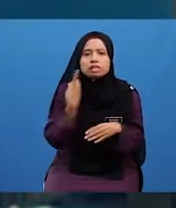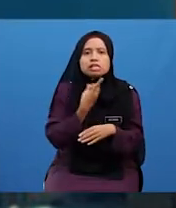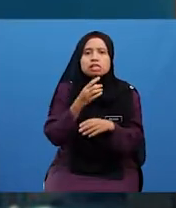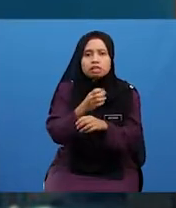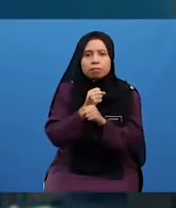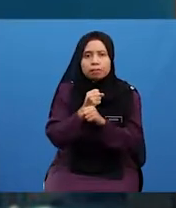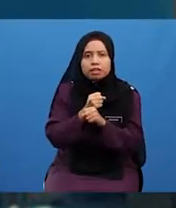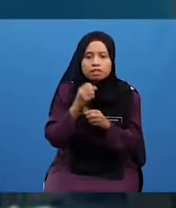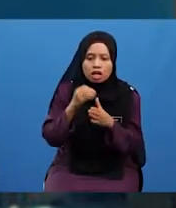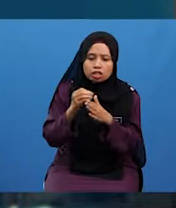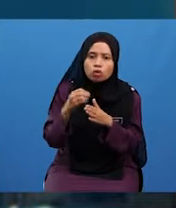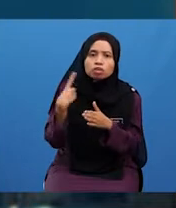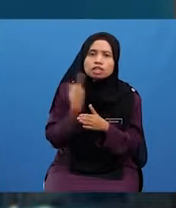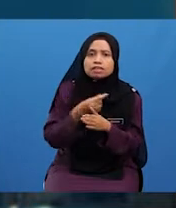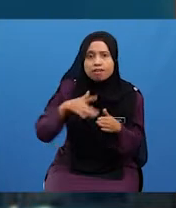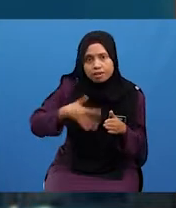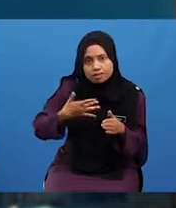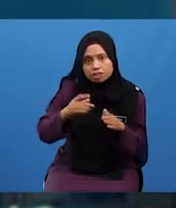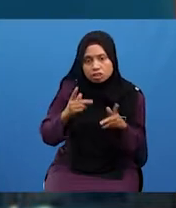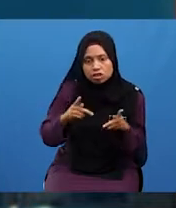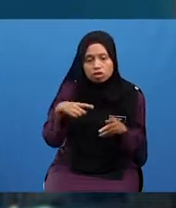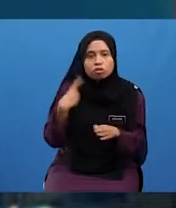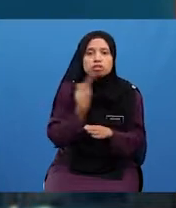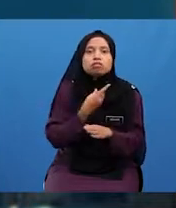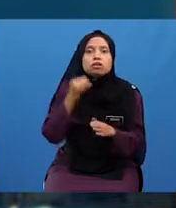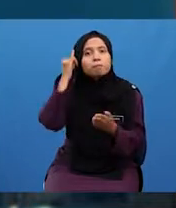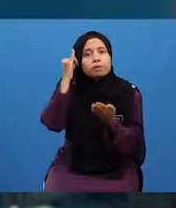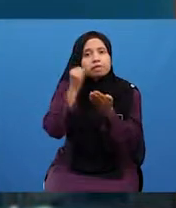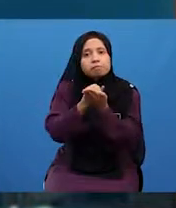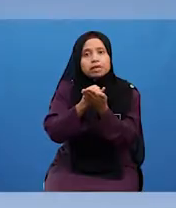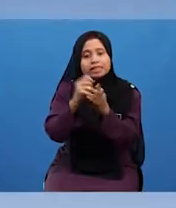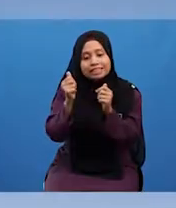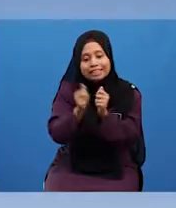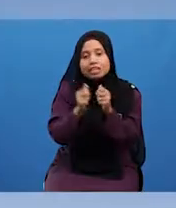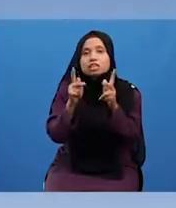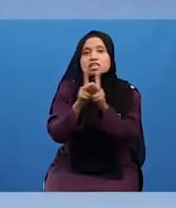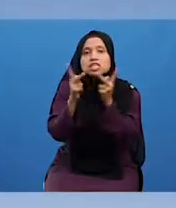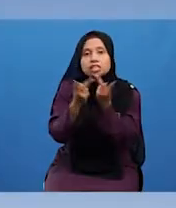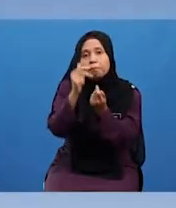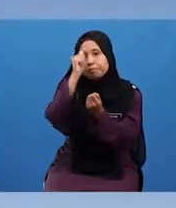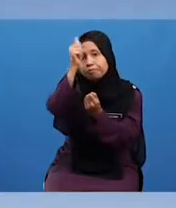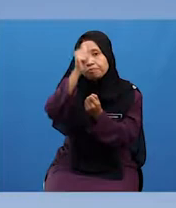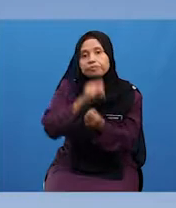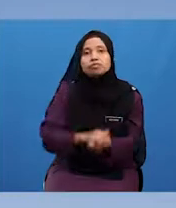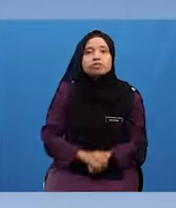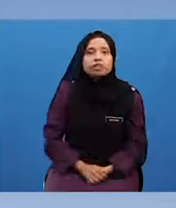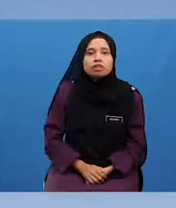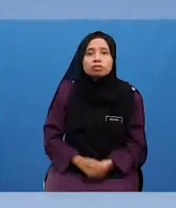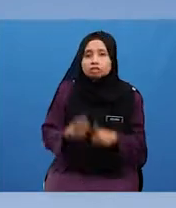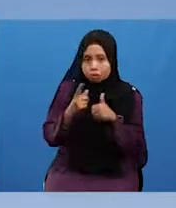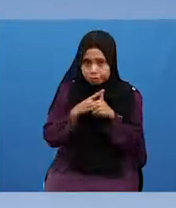atau kita rasai sekiranya kita beriman dengan kitab Allah SWT.